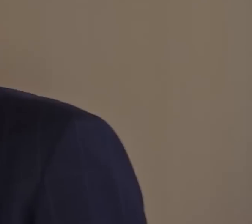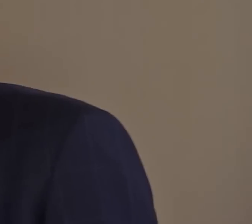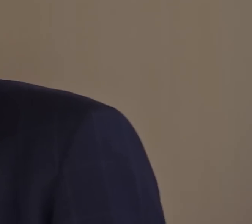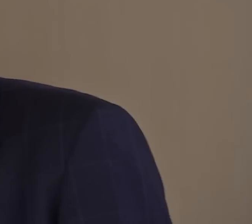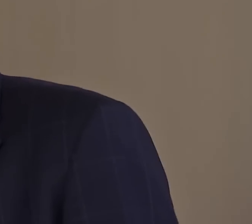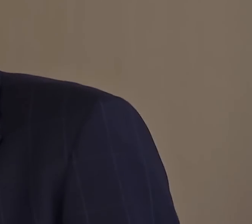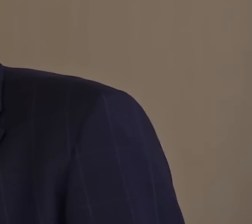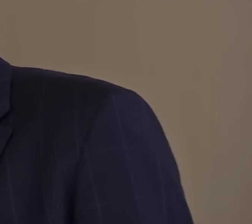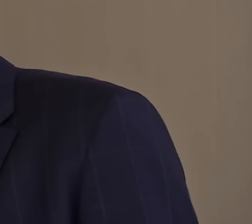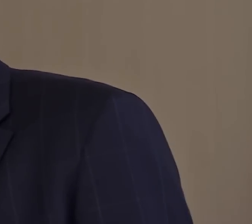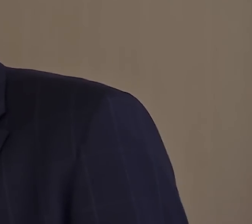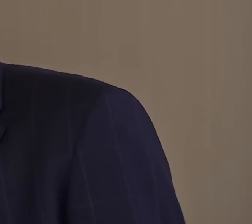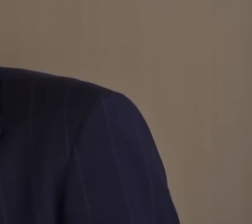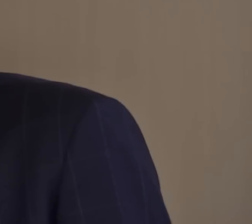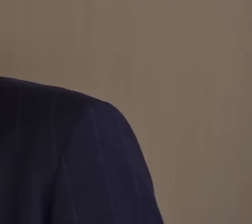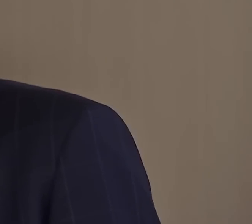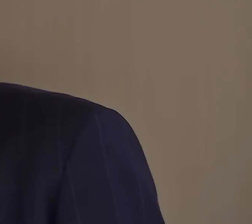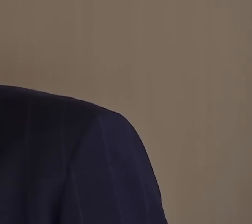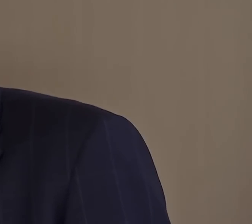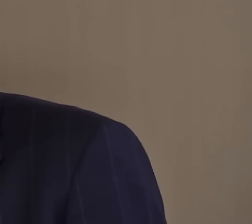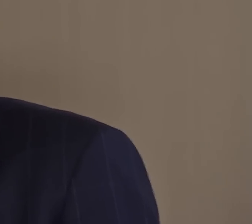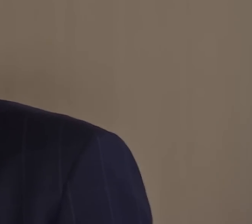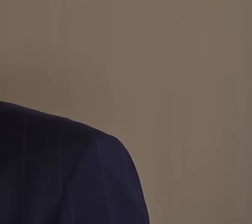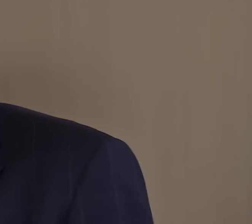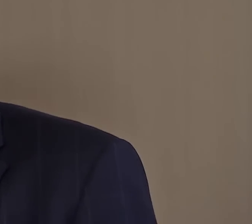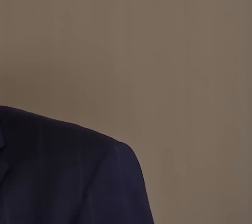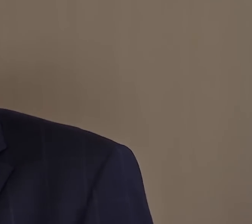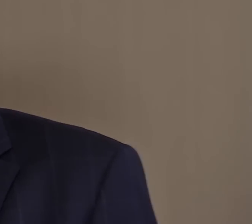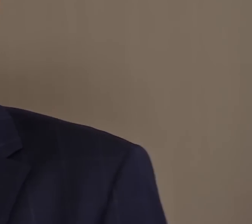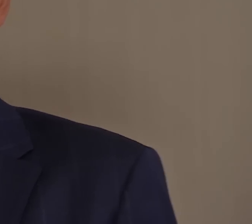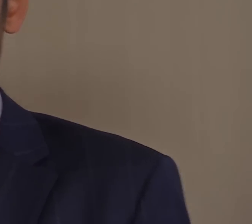de uyanmadı. Ömer ona bakıyor.